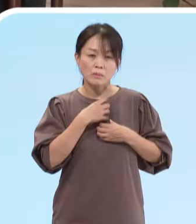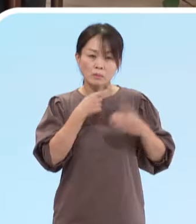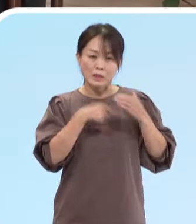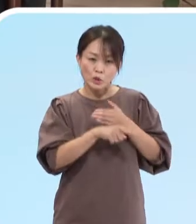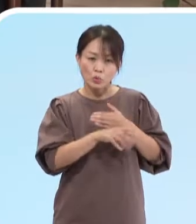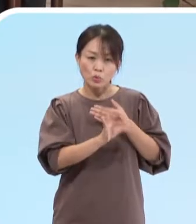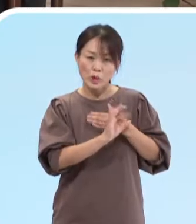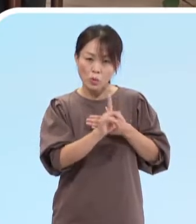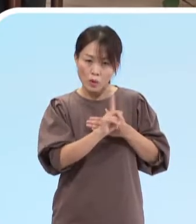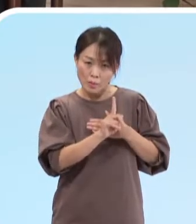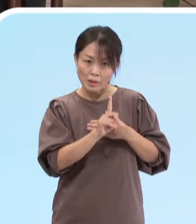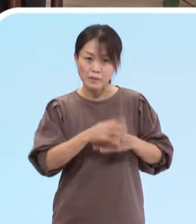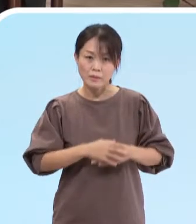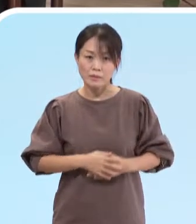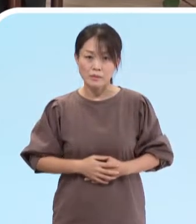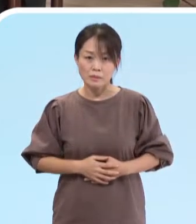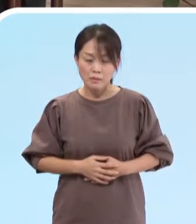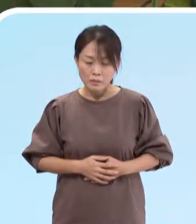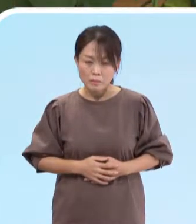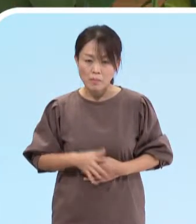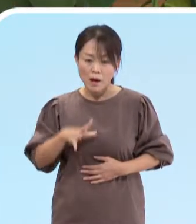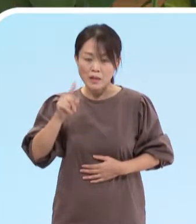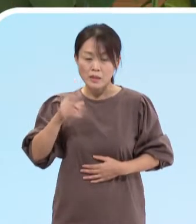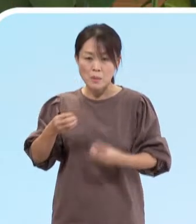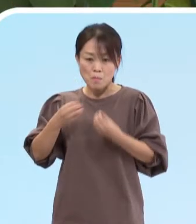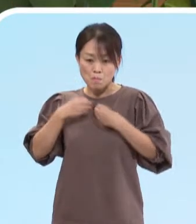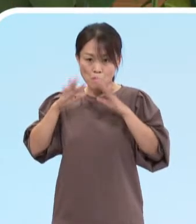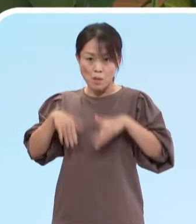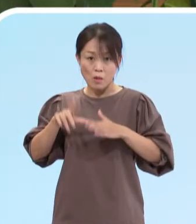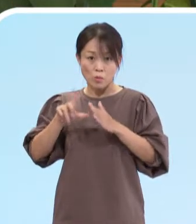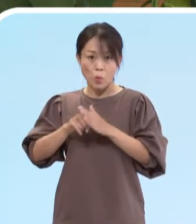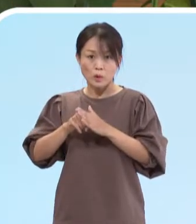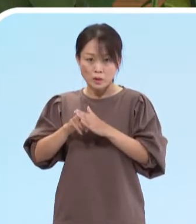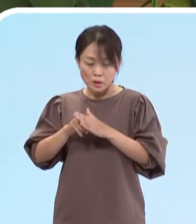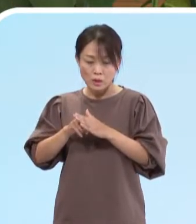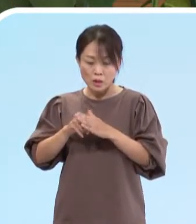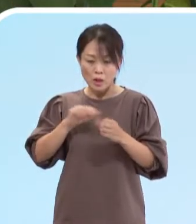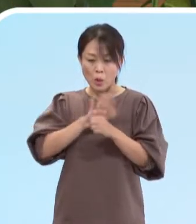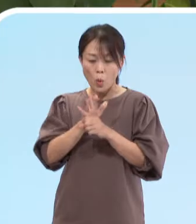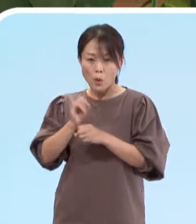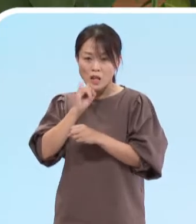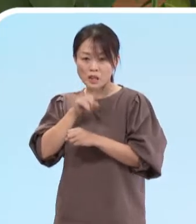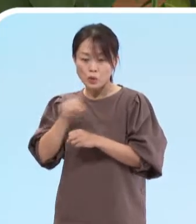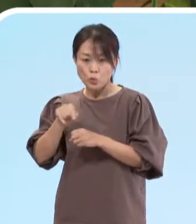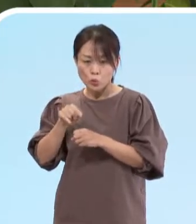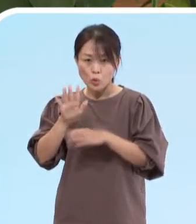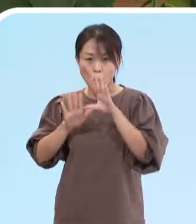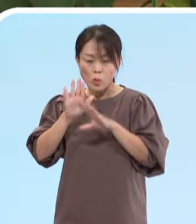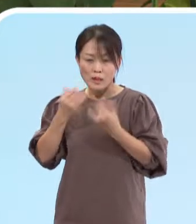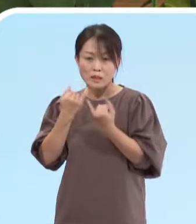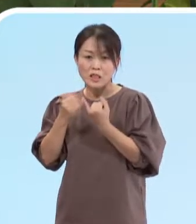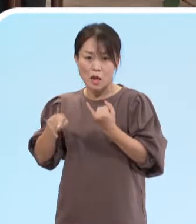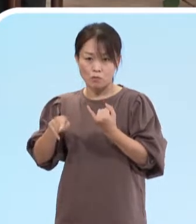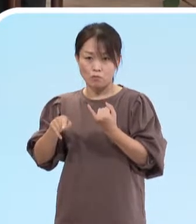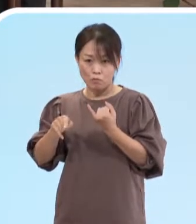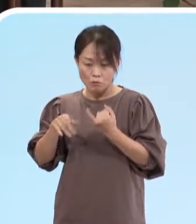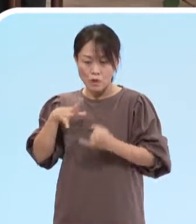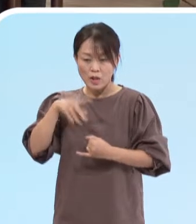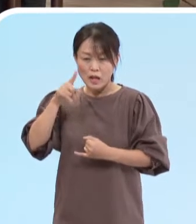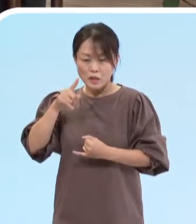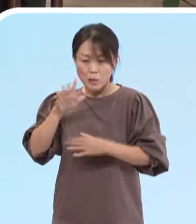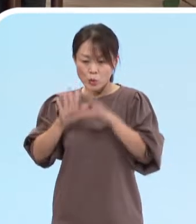の理由っていうのはまずどういうことなん ですか？そうですね、最初にかかられた時のですね、症状が本当によく似ているということですね。最